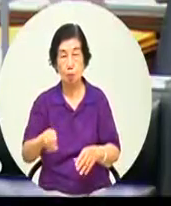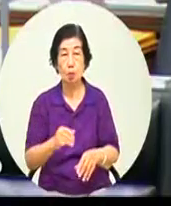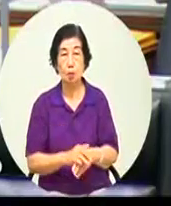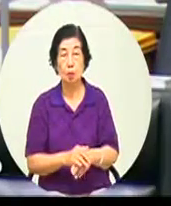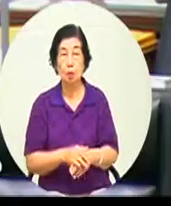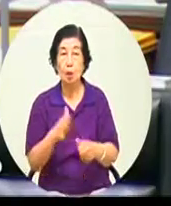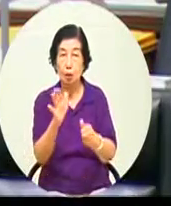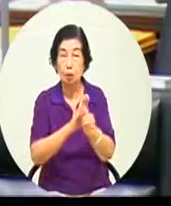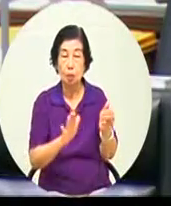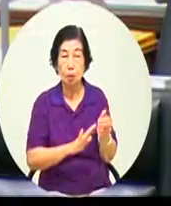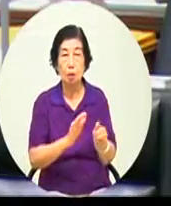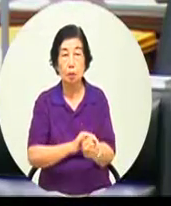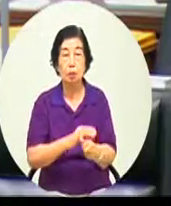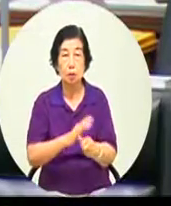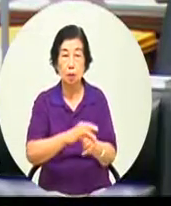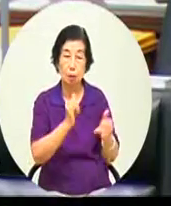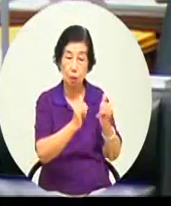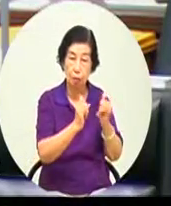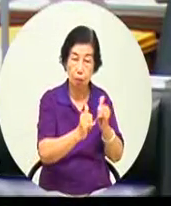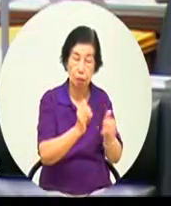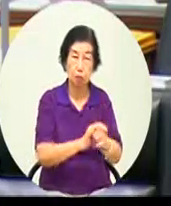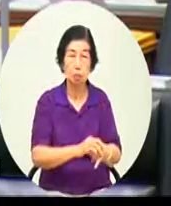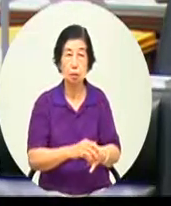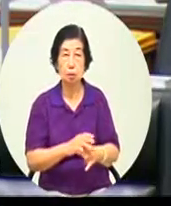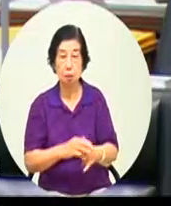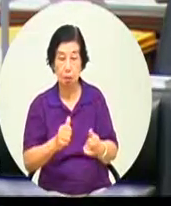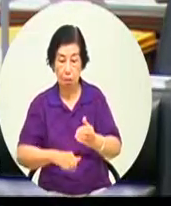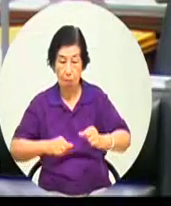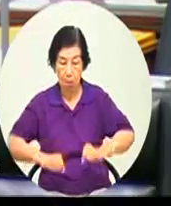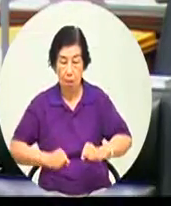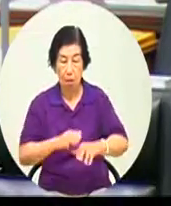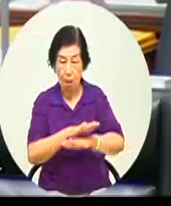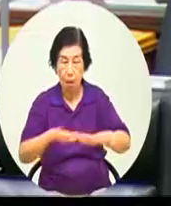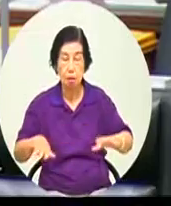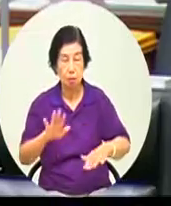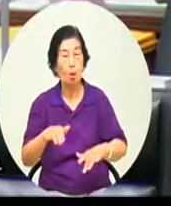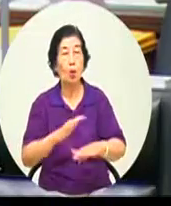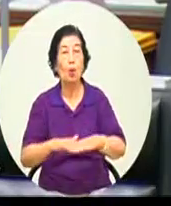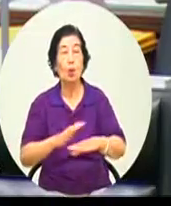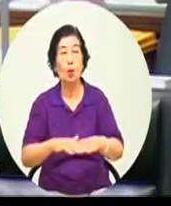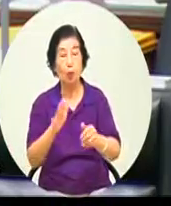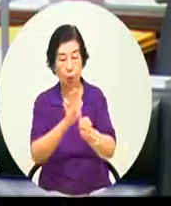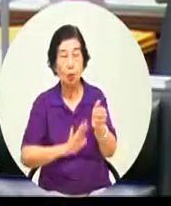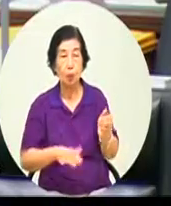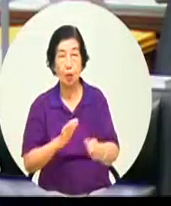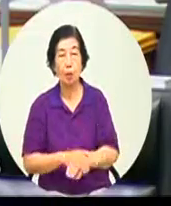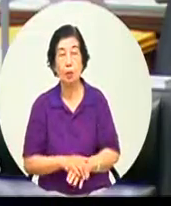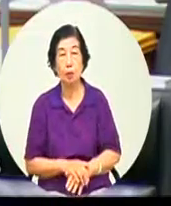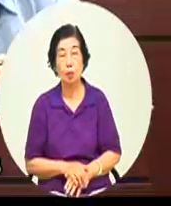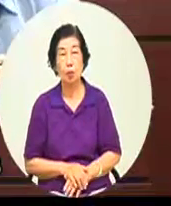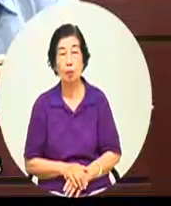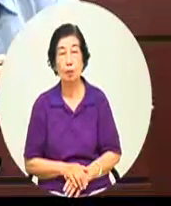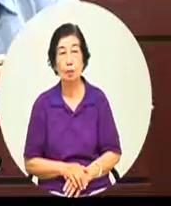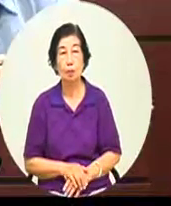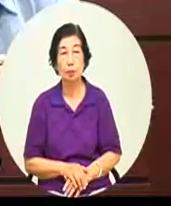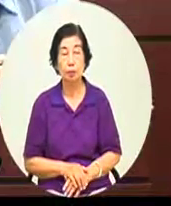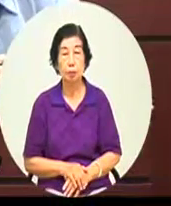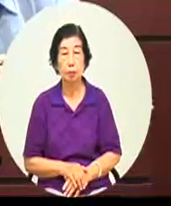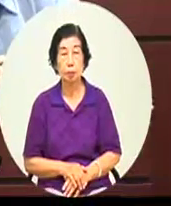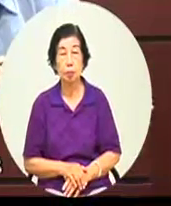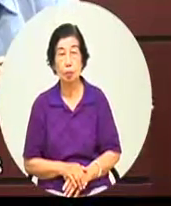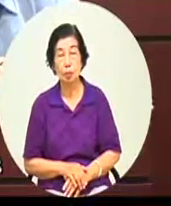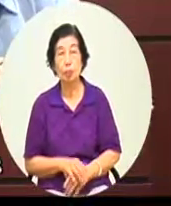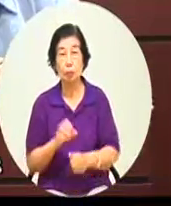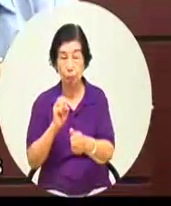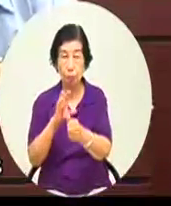命的这个安全，所以要拜托你多用一点心在这上面，好不好？ 谢谢陈议员的指正啊，我说过了哈，我们会就